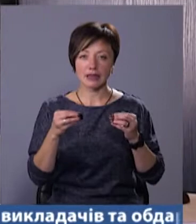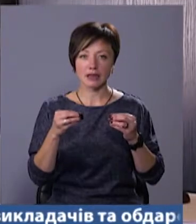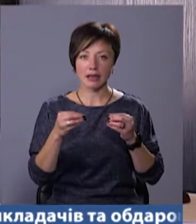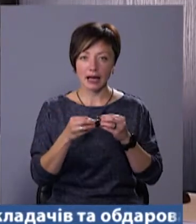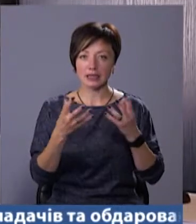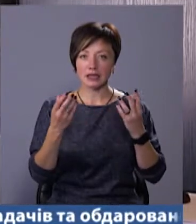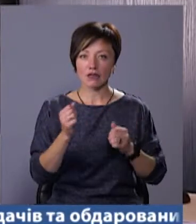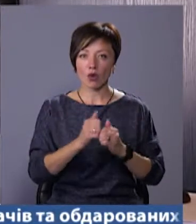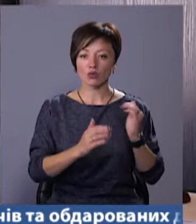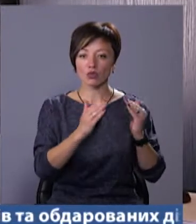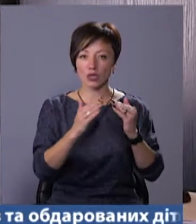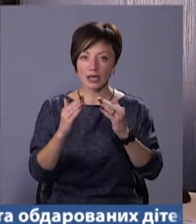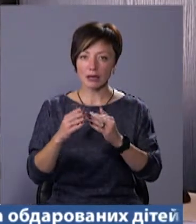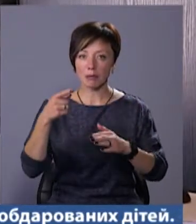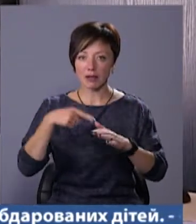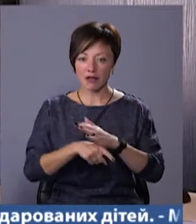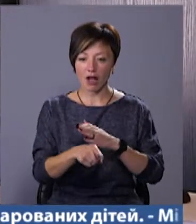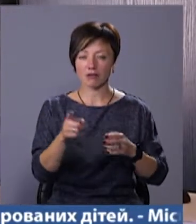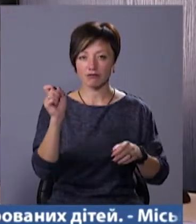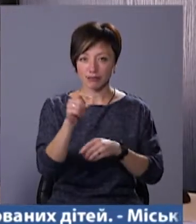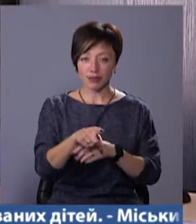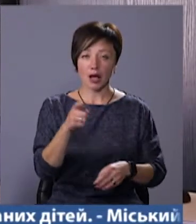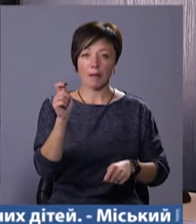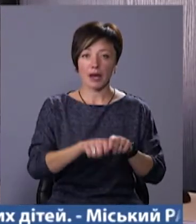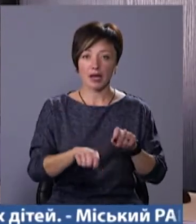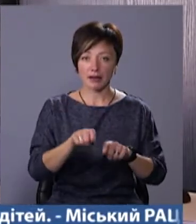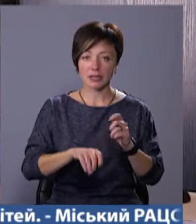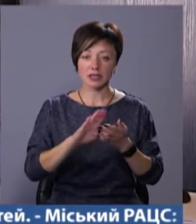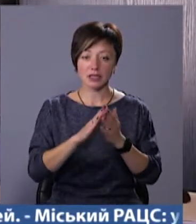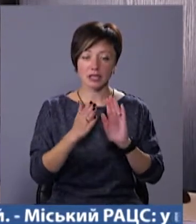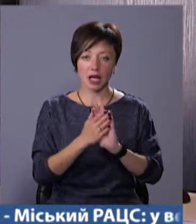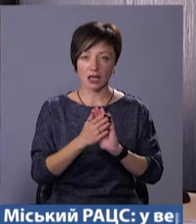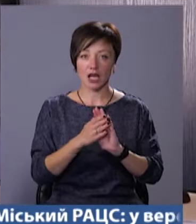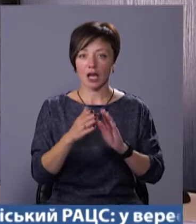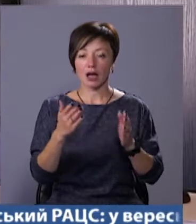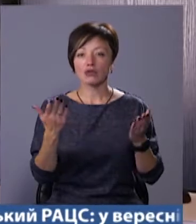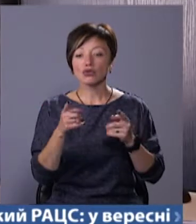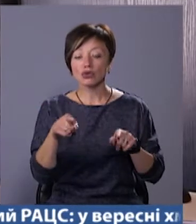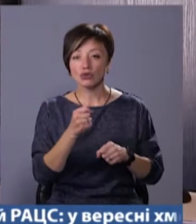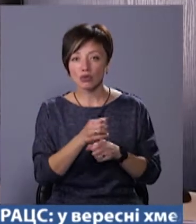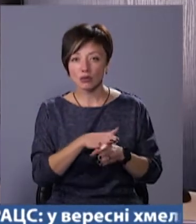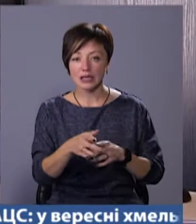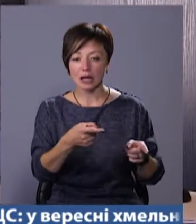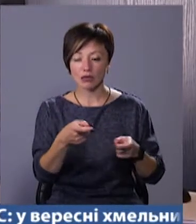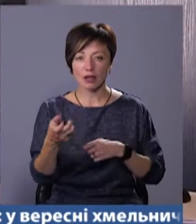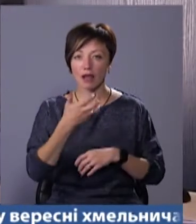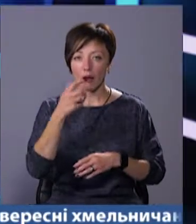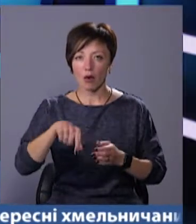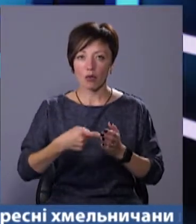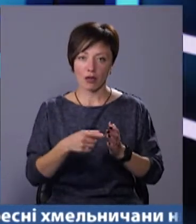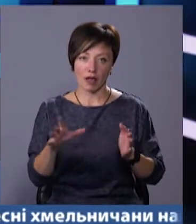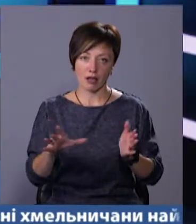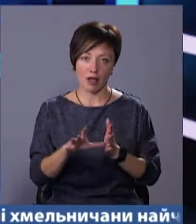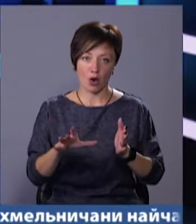підвал, перевірити, які роботи були зроблені, перевірити стан ізоляції, залучити обов'язково когось з теплокомуненерго.